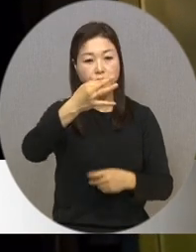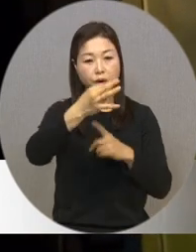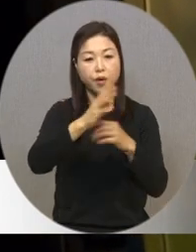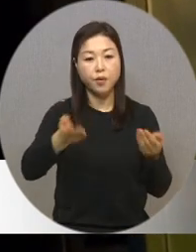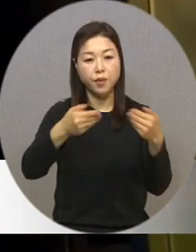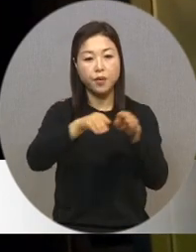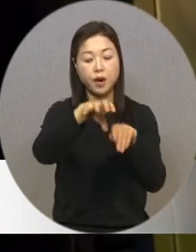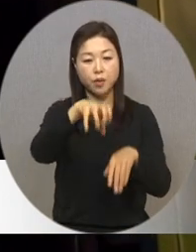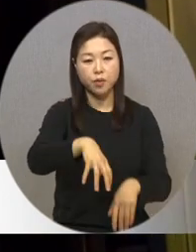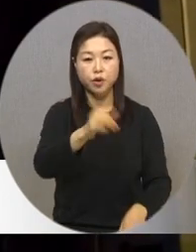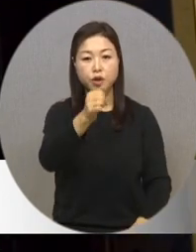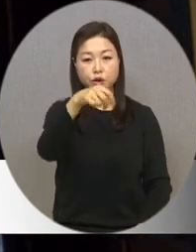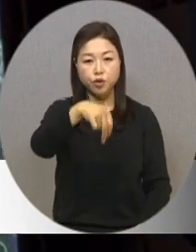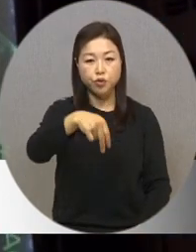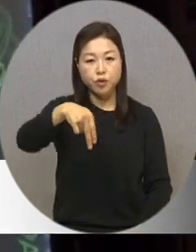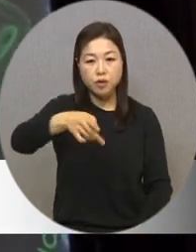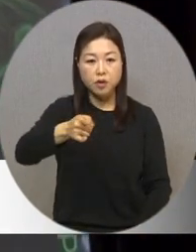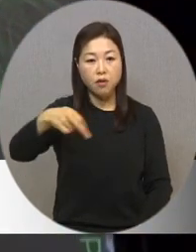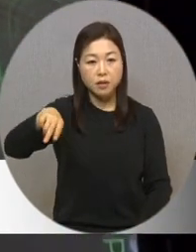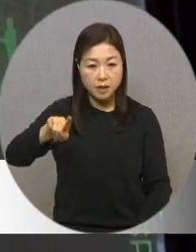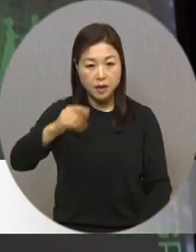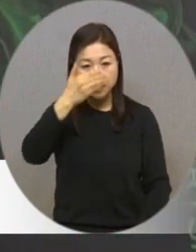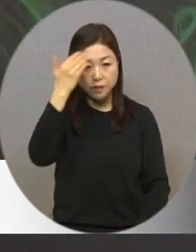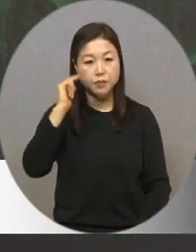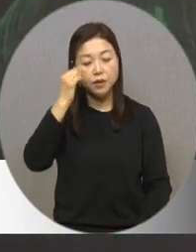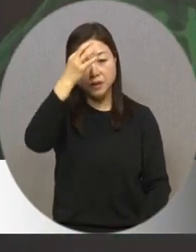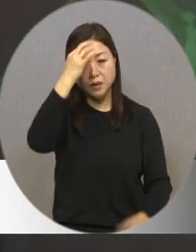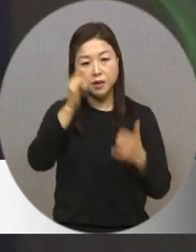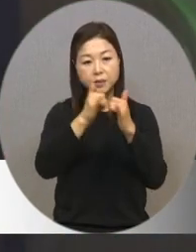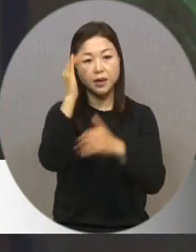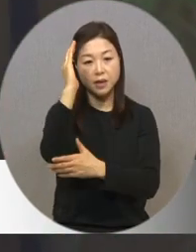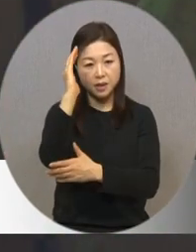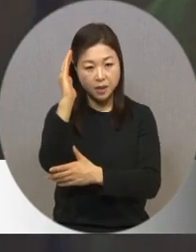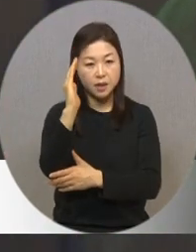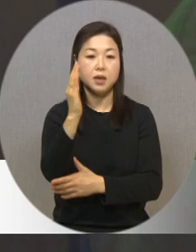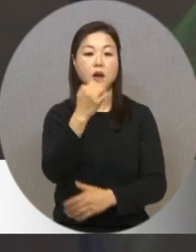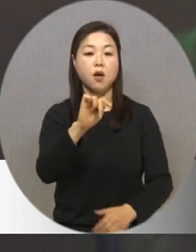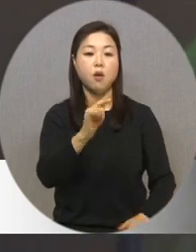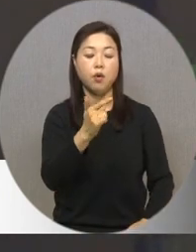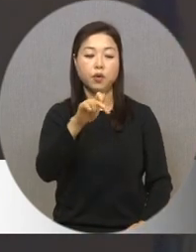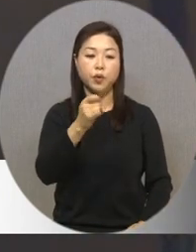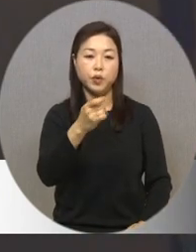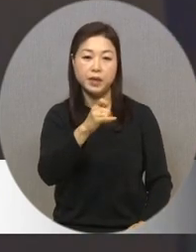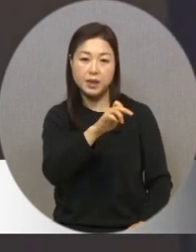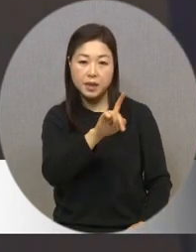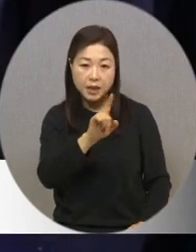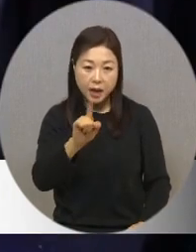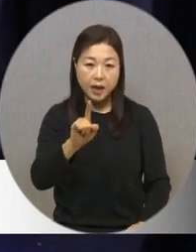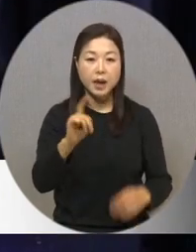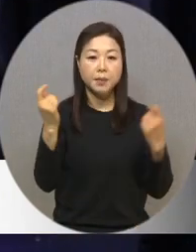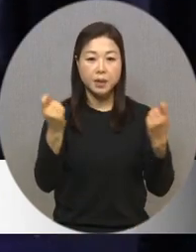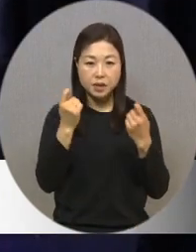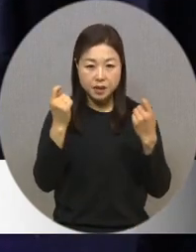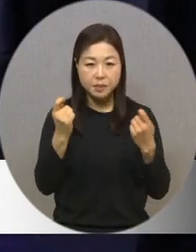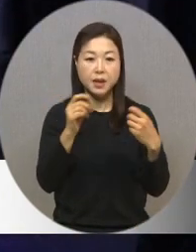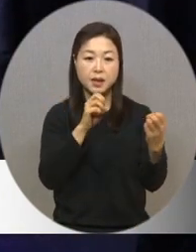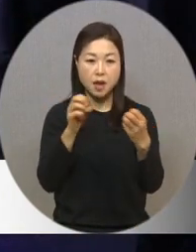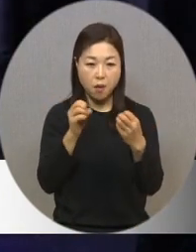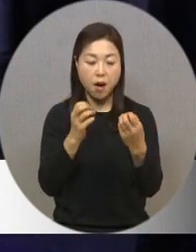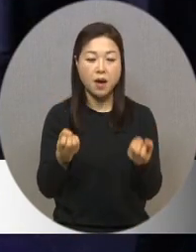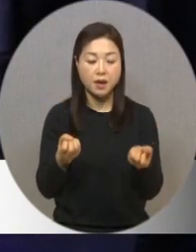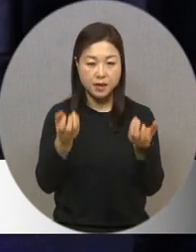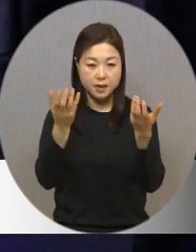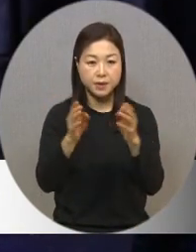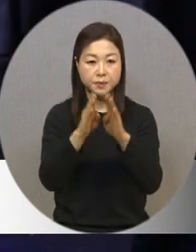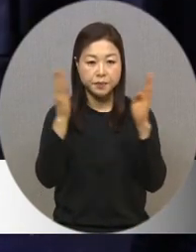휴서사에서는 젊은 예술가들의 이야기, 원코리아 페스티벌 앤 토크쇼가 진행되었습니다. 쇼는 간단한 두